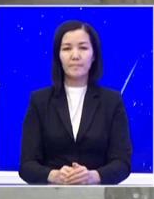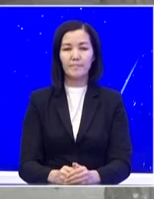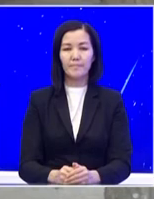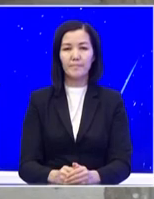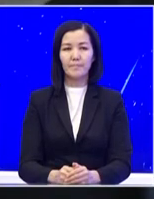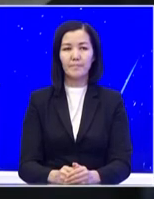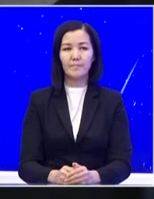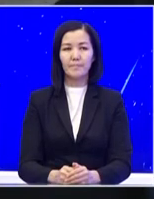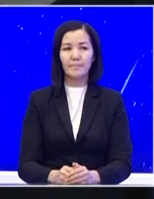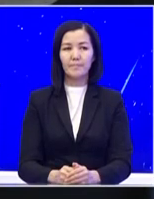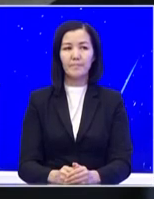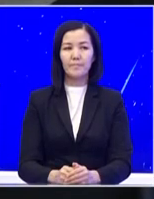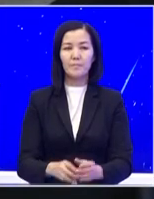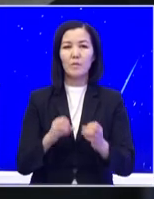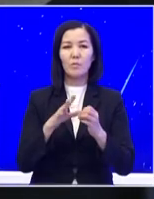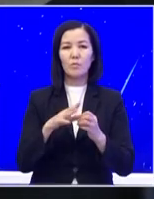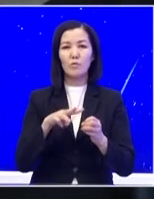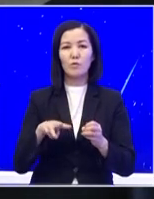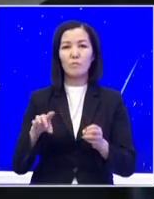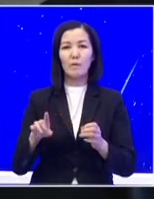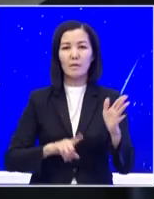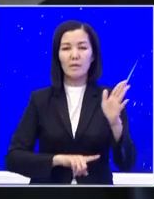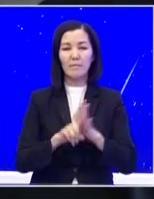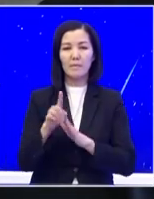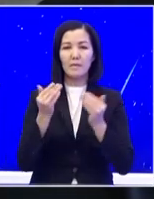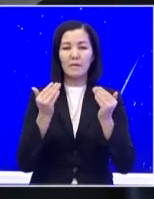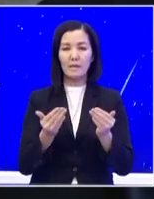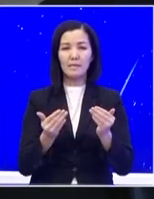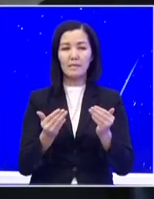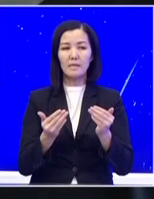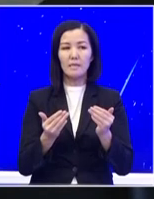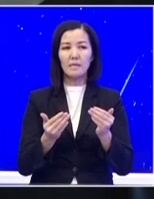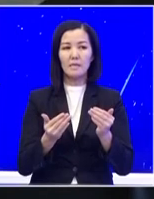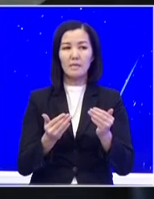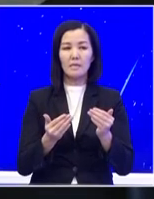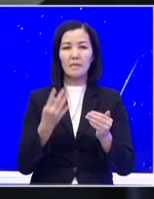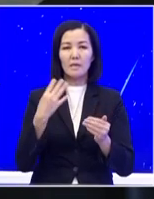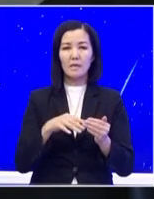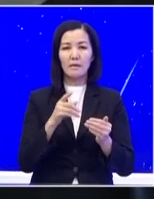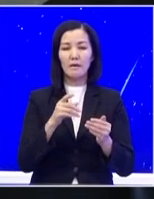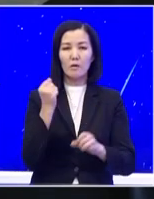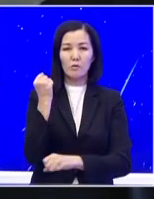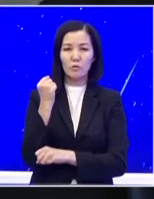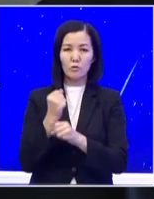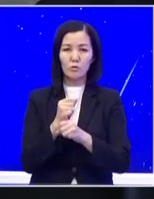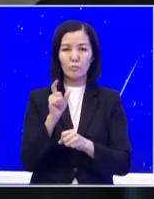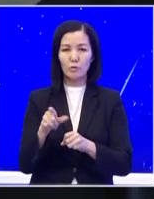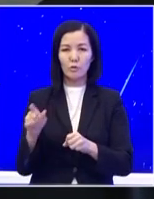отыр. 14 мамырдан бастадық. Бүгін қазір сол 40 адам жұмыс істеп жатыр.